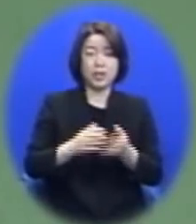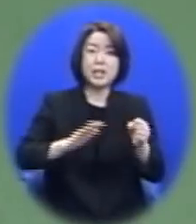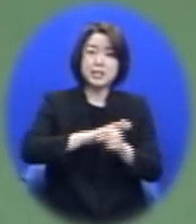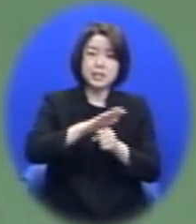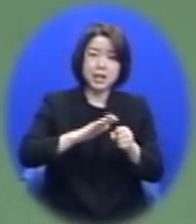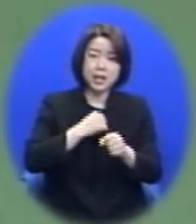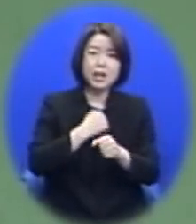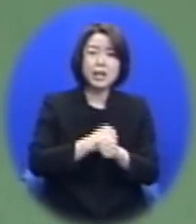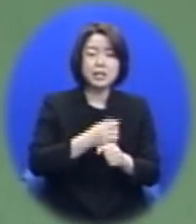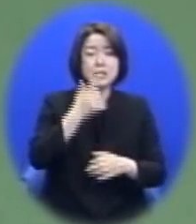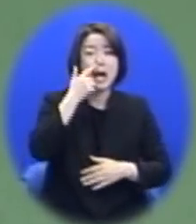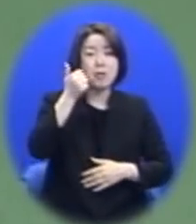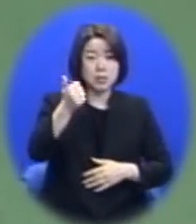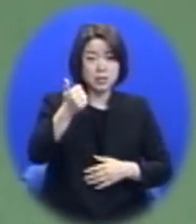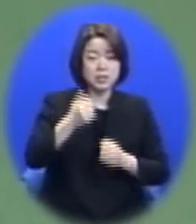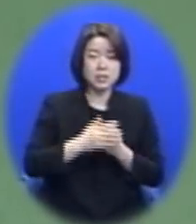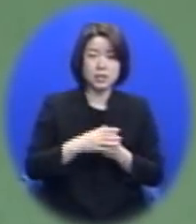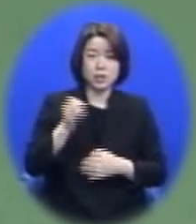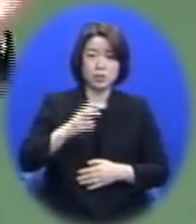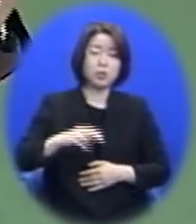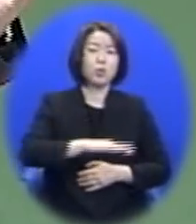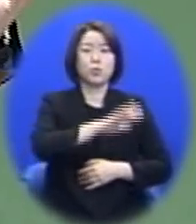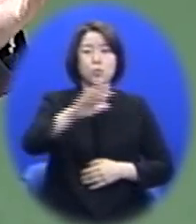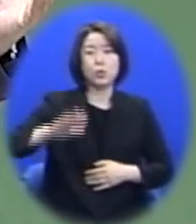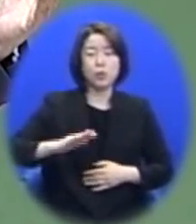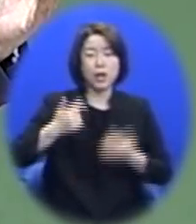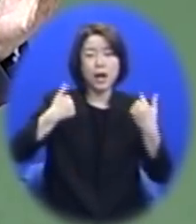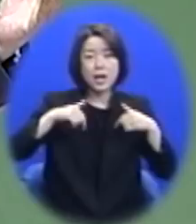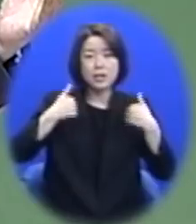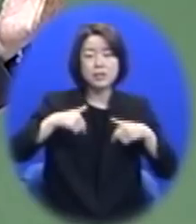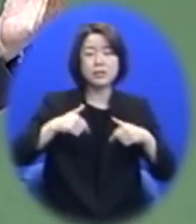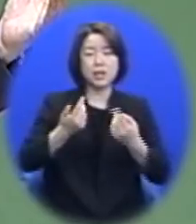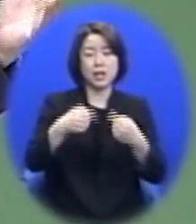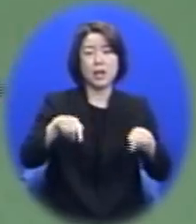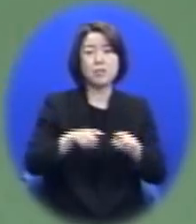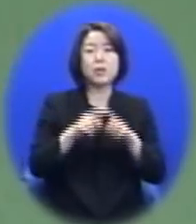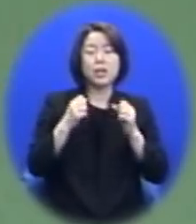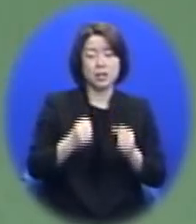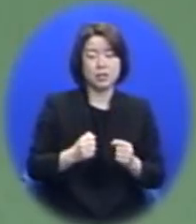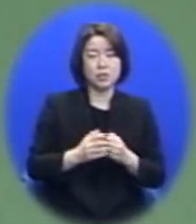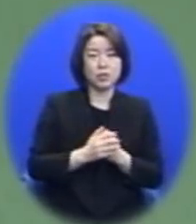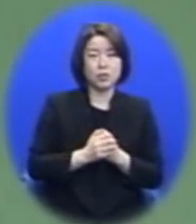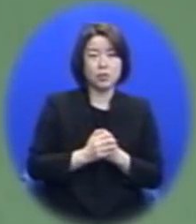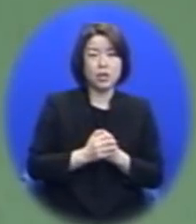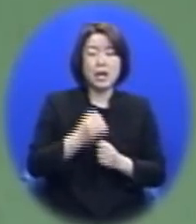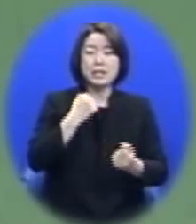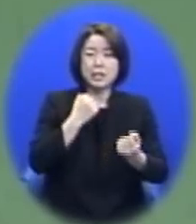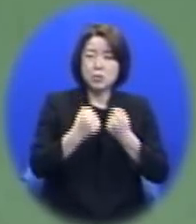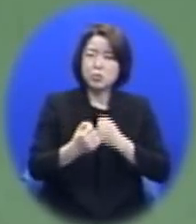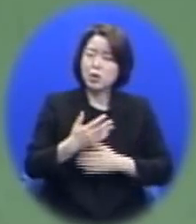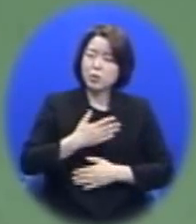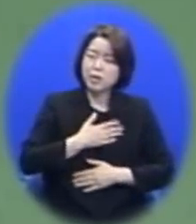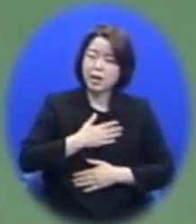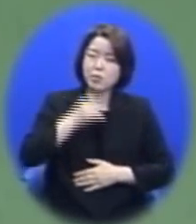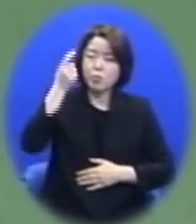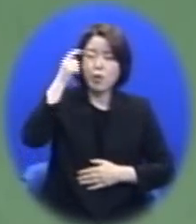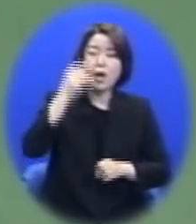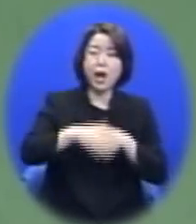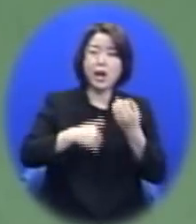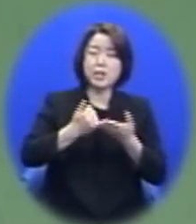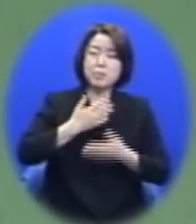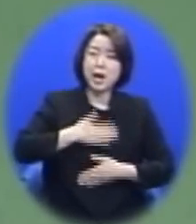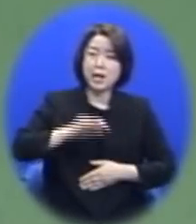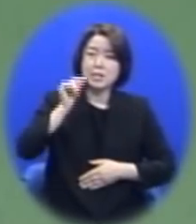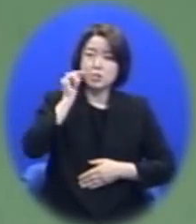사랑하시는 아버지시고 그리고 우리와 늘 같이 계십니다. 그런데도 왜 나는 하나님을 그렇게